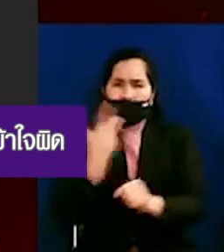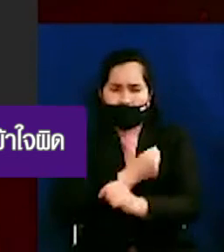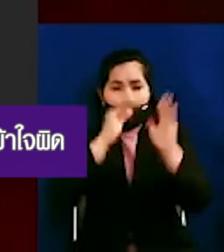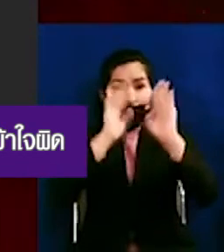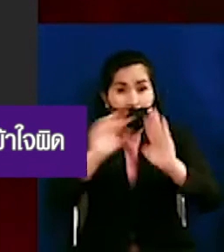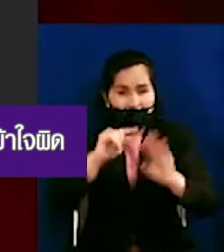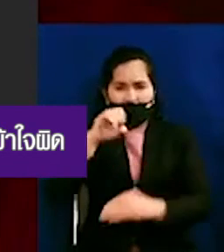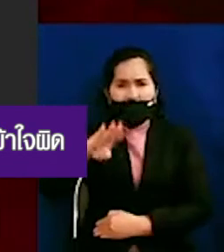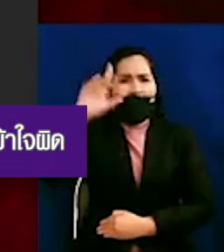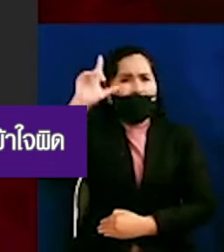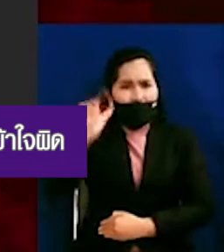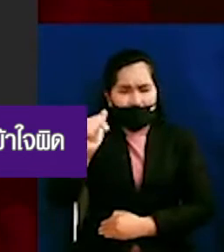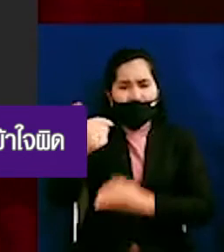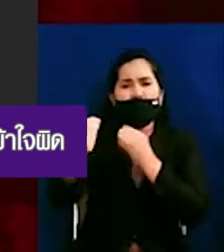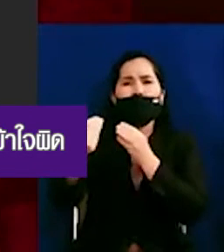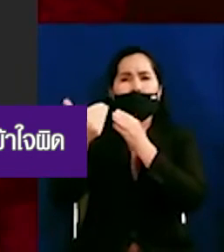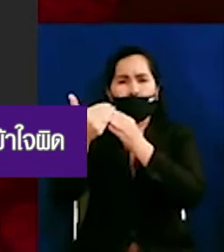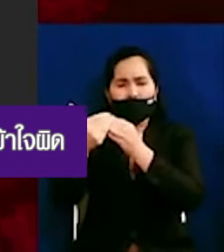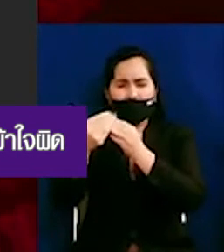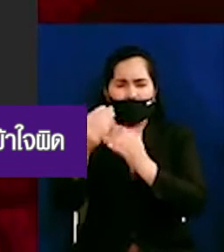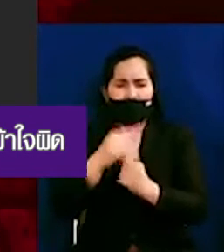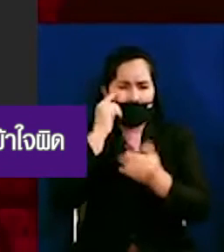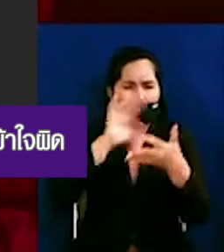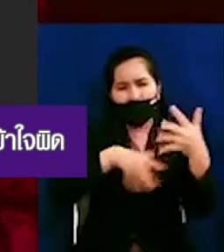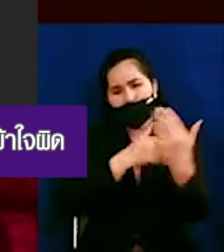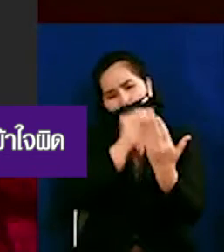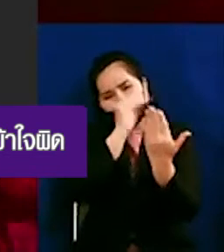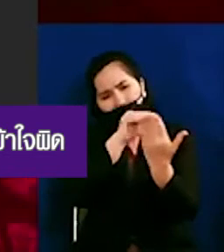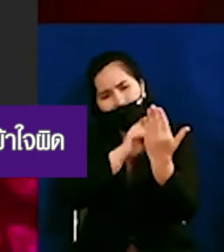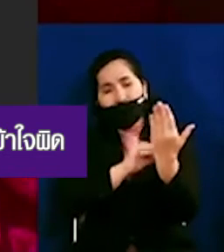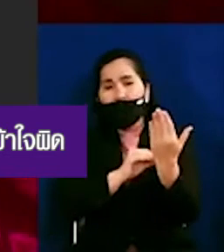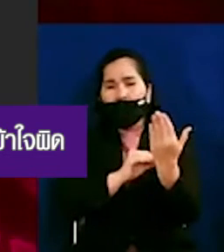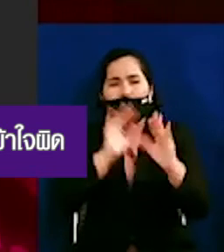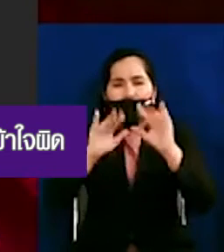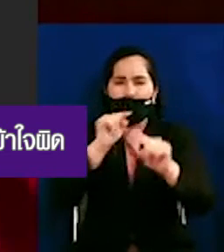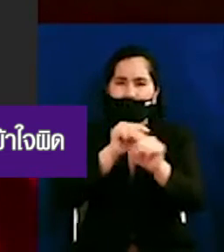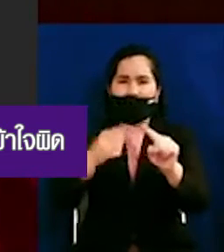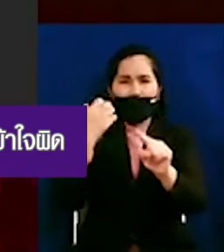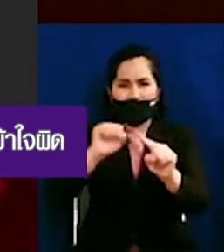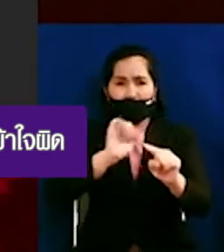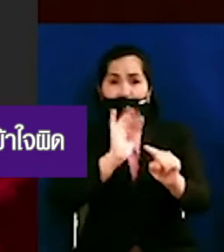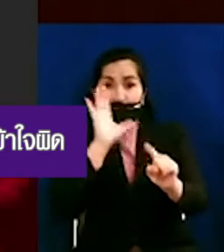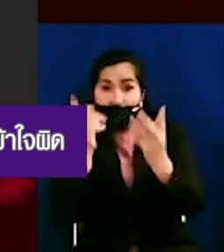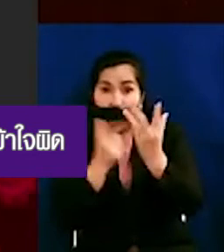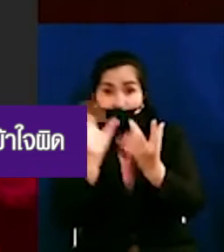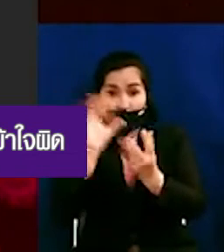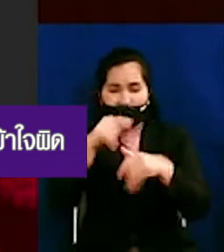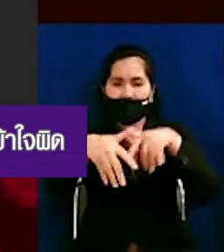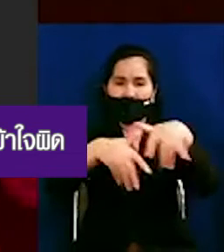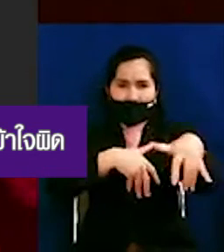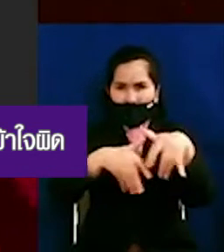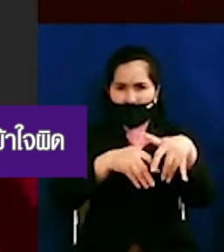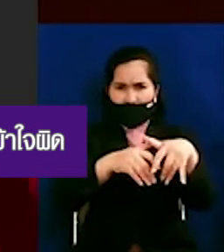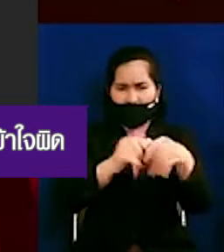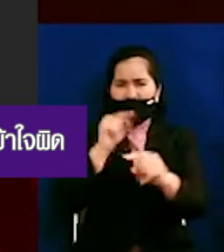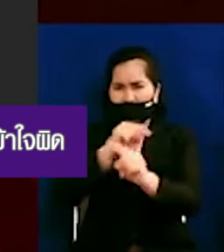ตรงกับบริษัทผู้ผลิตวัคซีนเนี่ยตอนนั้นที่เราวางแผนไว้คือประมาณ 10%ของประชากรนะครับอันนี้คือช่วงของปี 63นะครับ